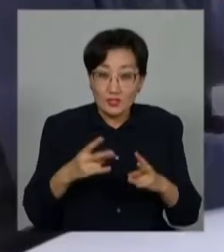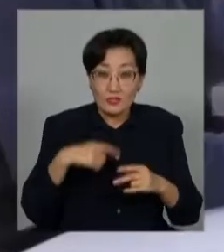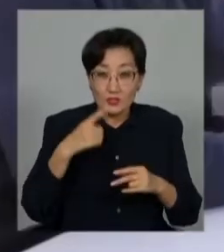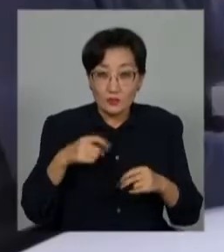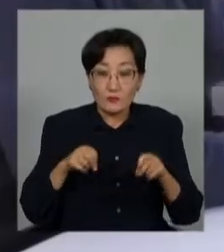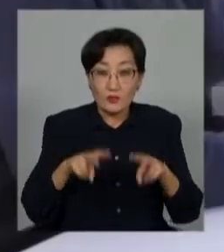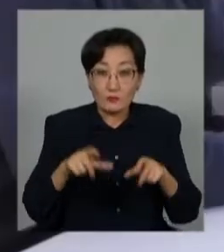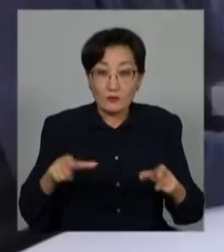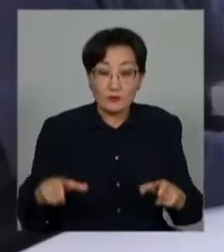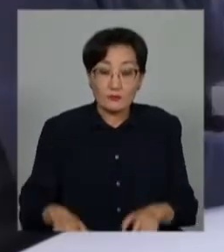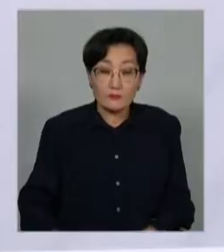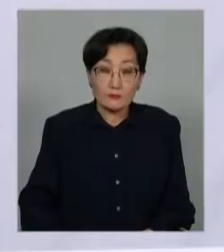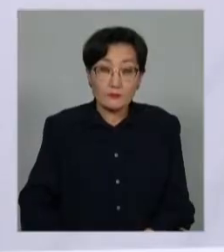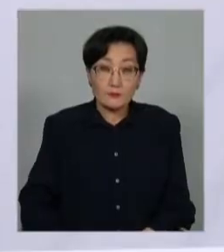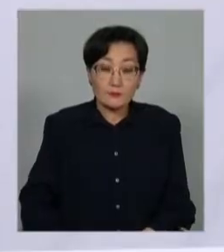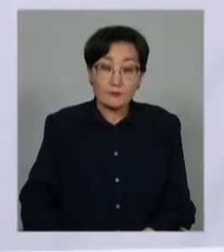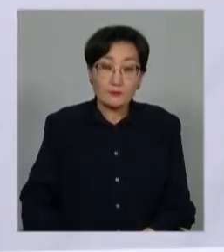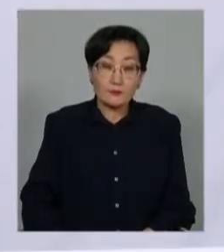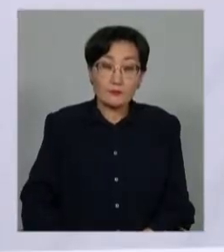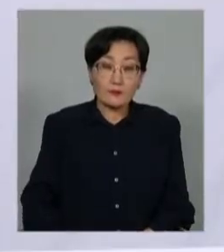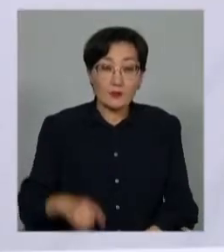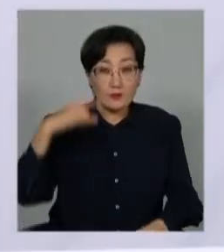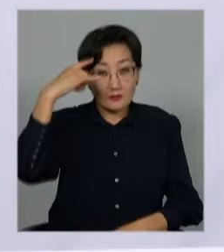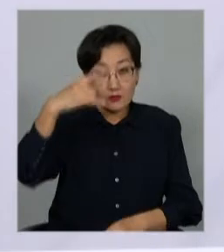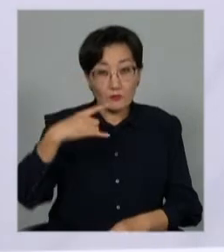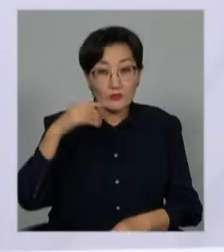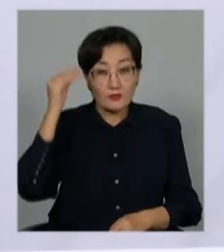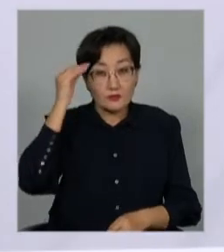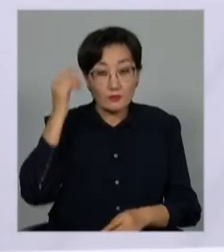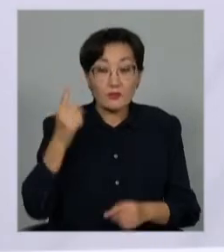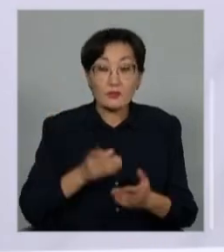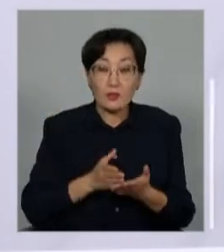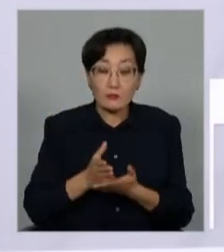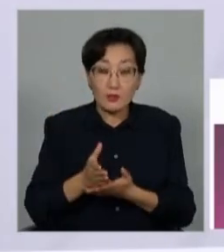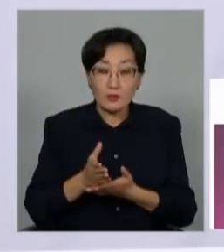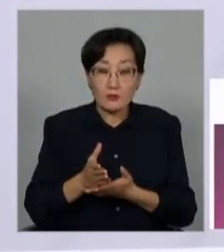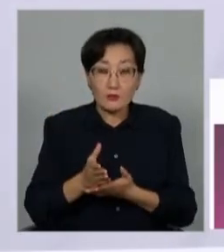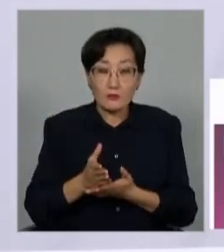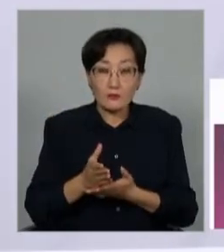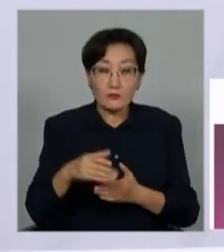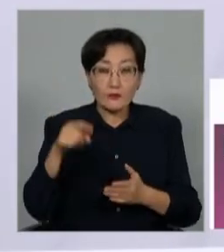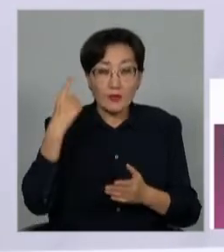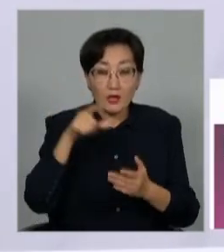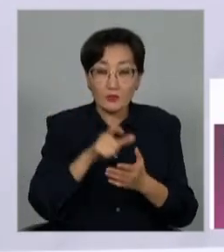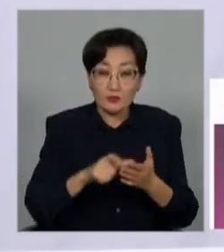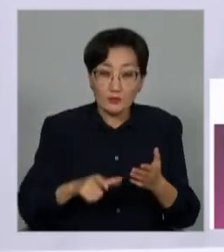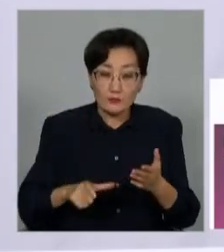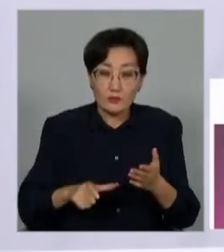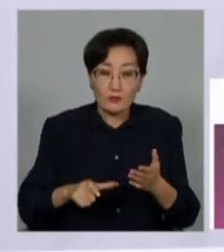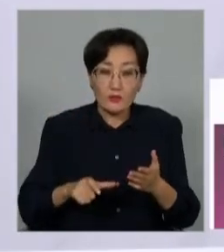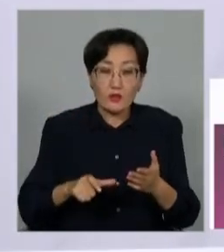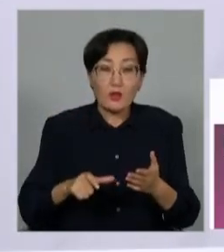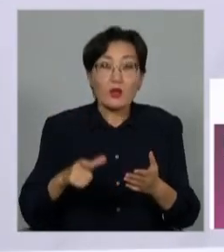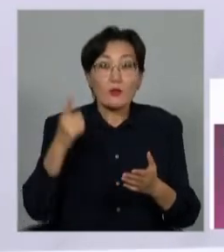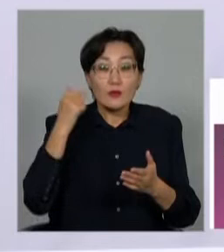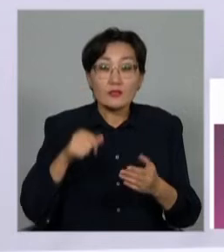дейді жиналғандар. Азат көзқарастың бір тармағына ақынға сыртынан танылған өлеңдер